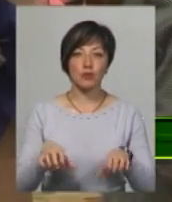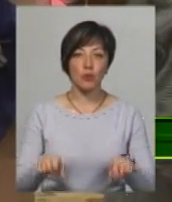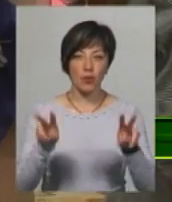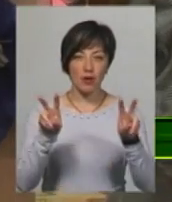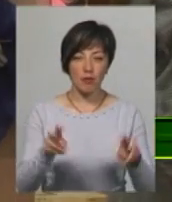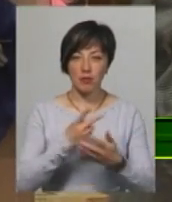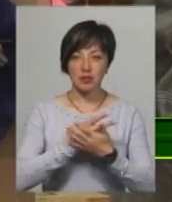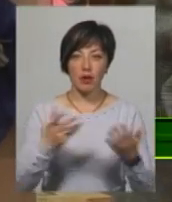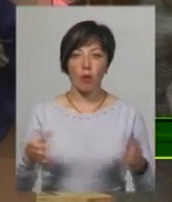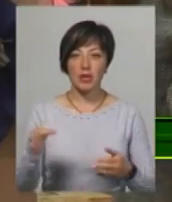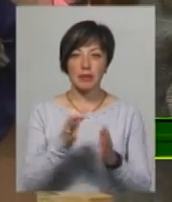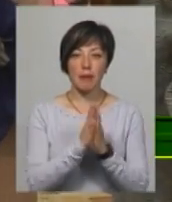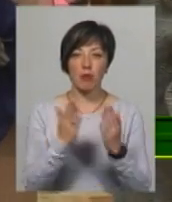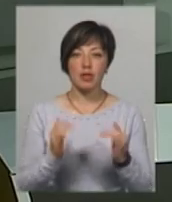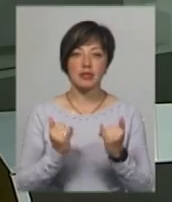обласній бібліотеці для дітей.